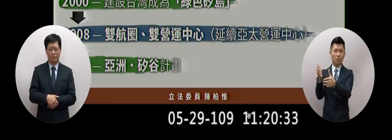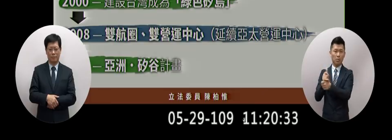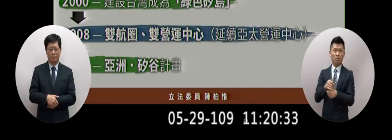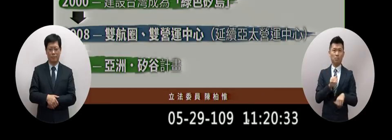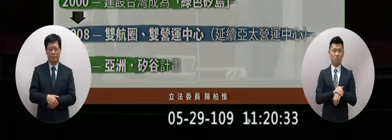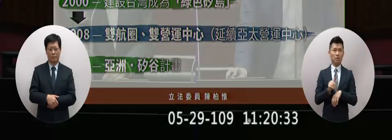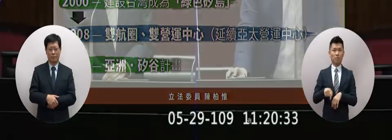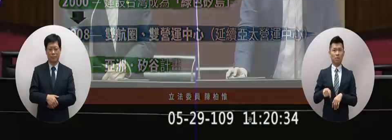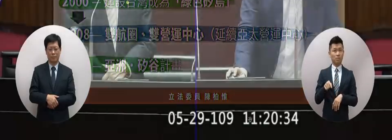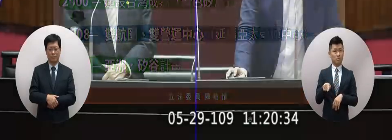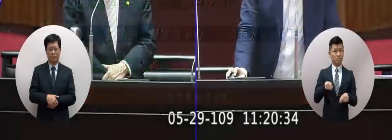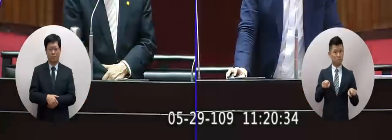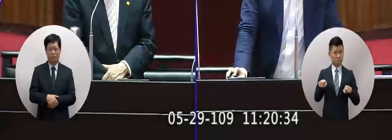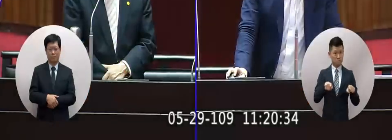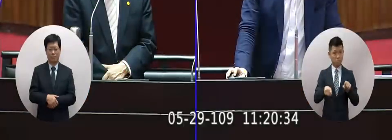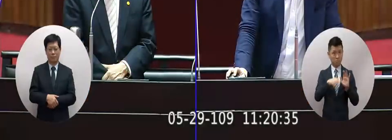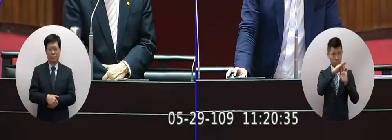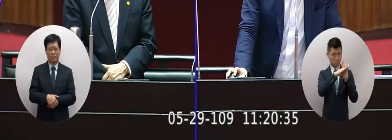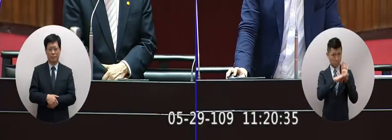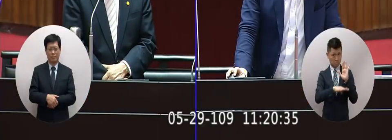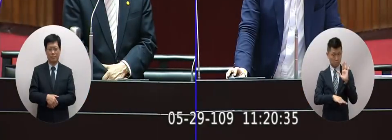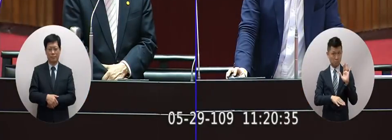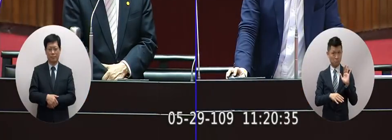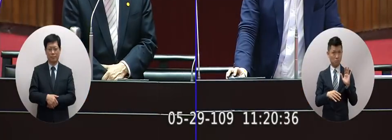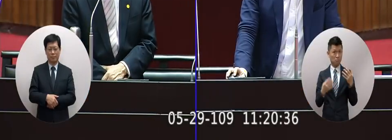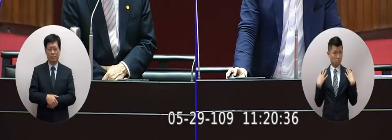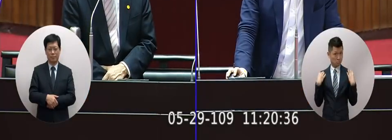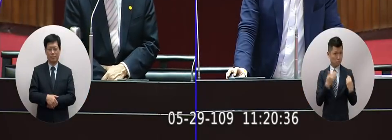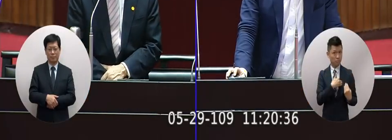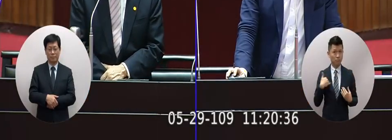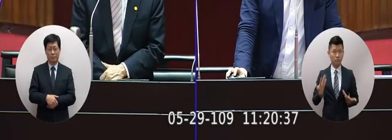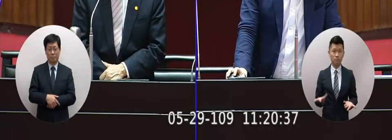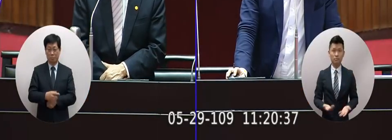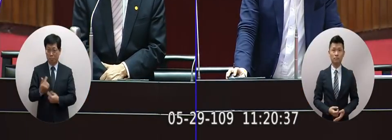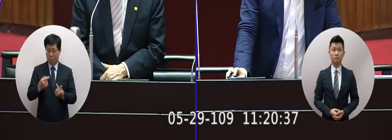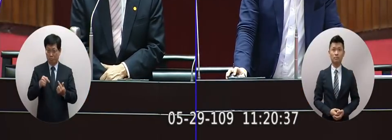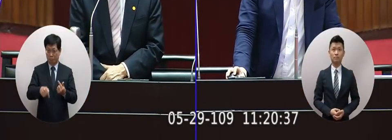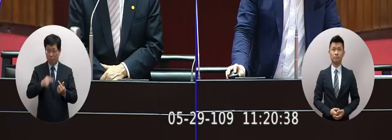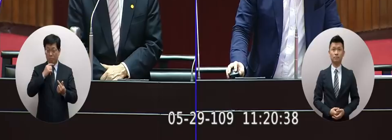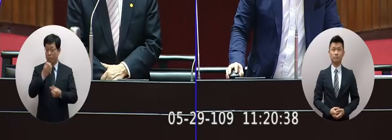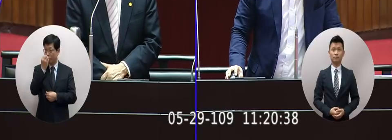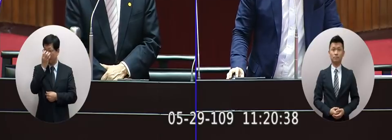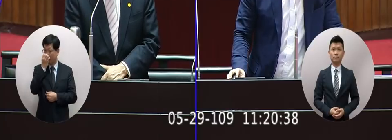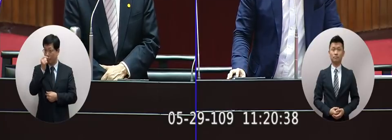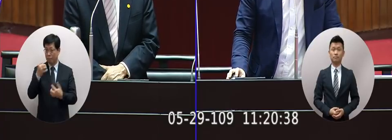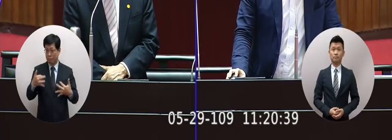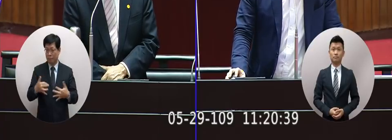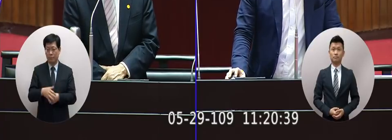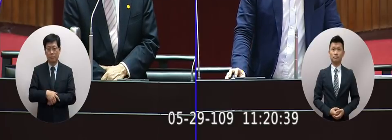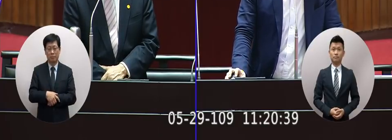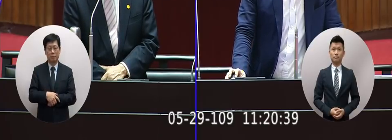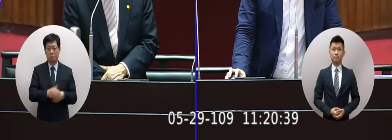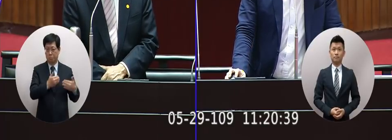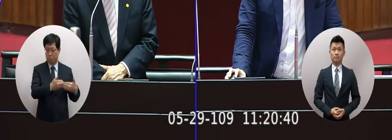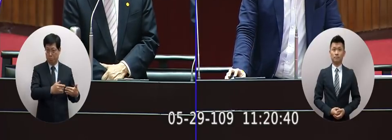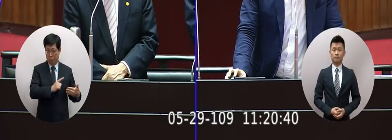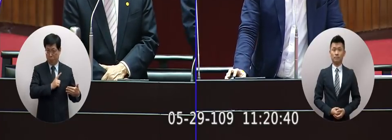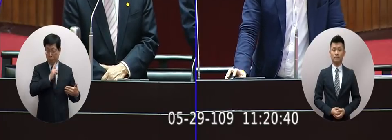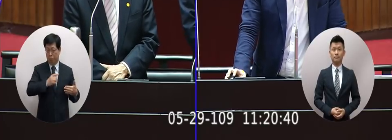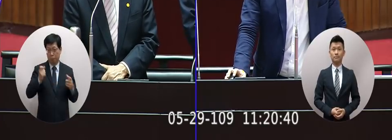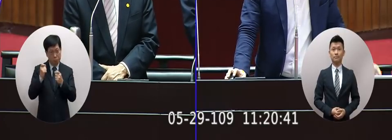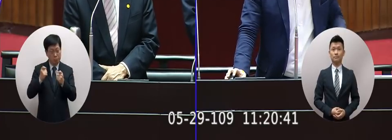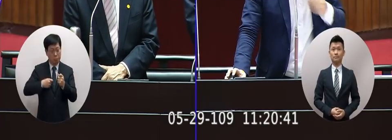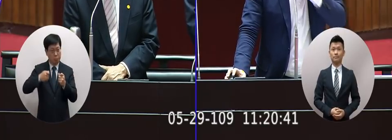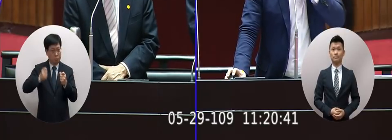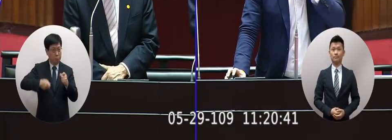敢有可能吼，整体性来继续推测？ 有关香港，因为中国通过